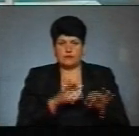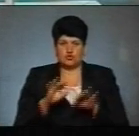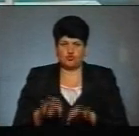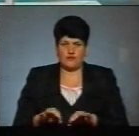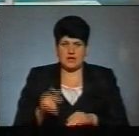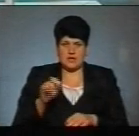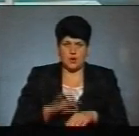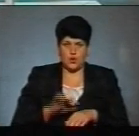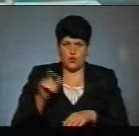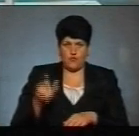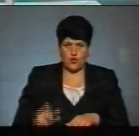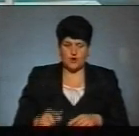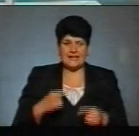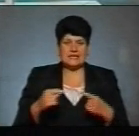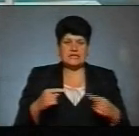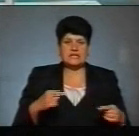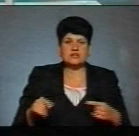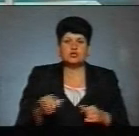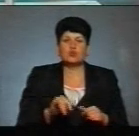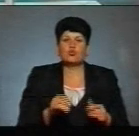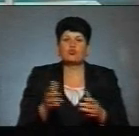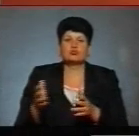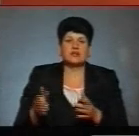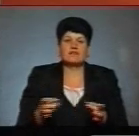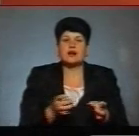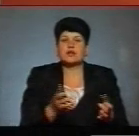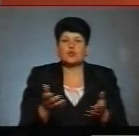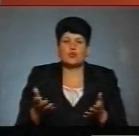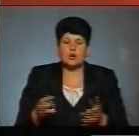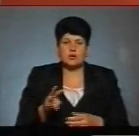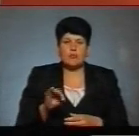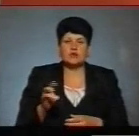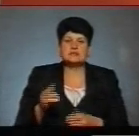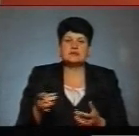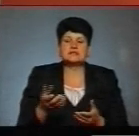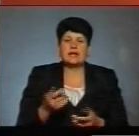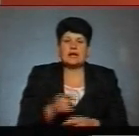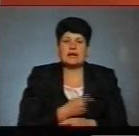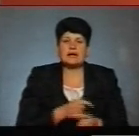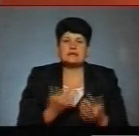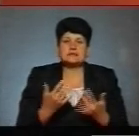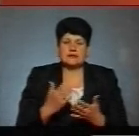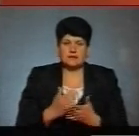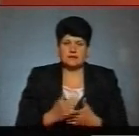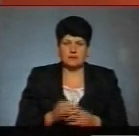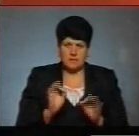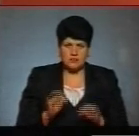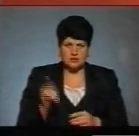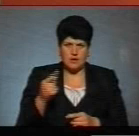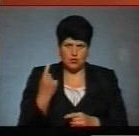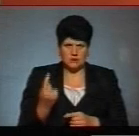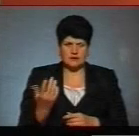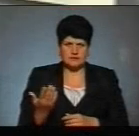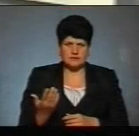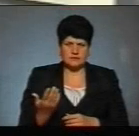хворого. Інші? Як, куди, в які райони? В монастирській лікарні скільки наразі є? Чи правда, що там тільки один апарат? Так,